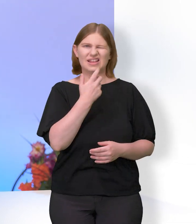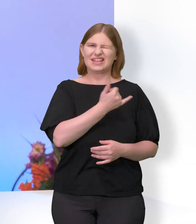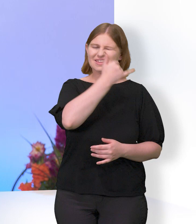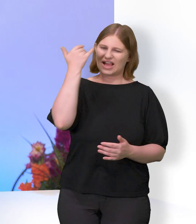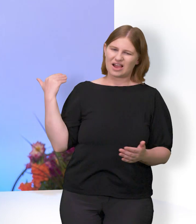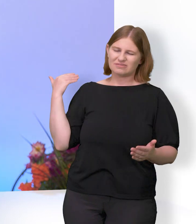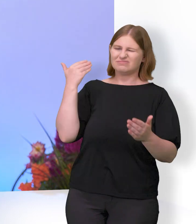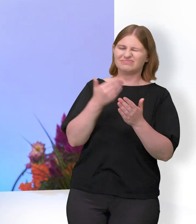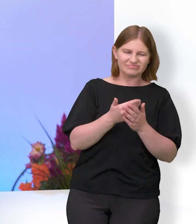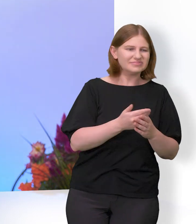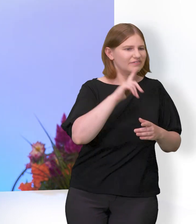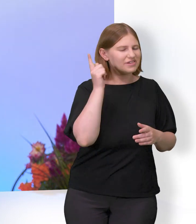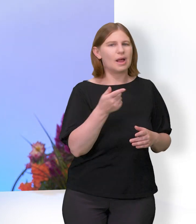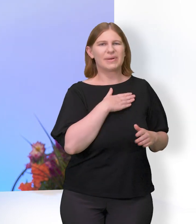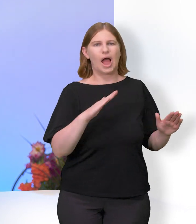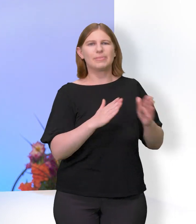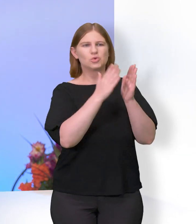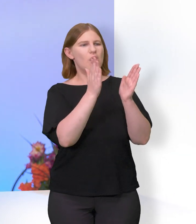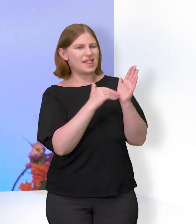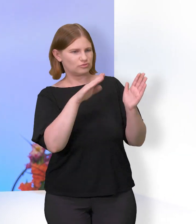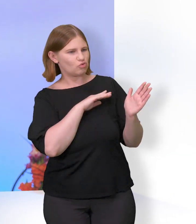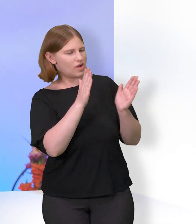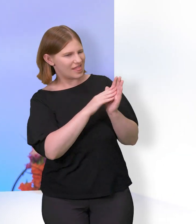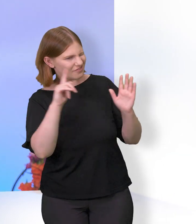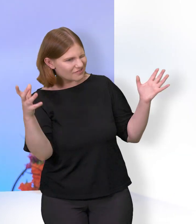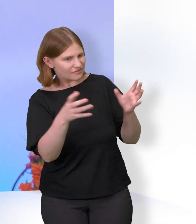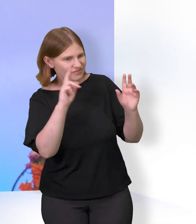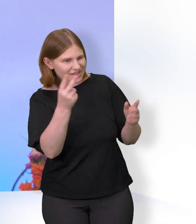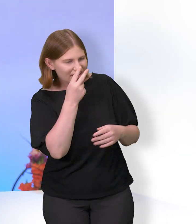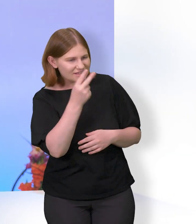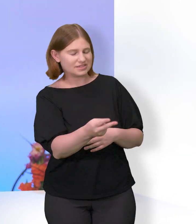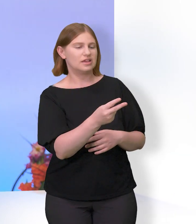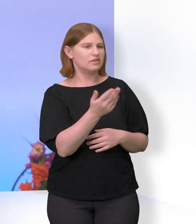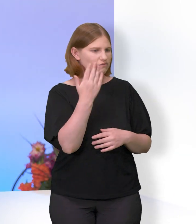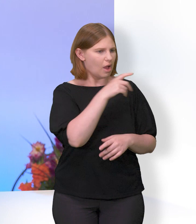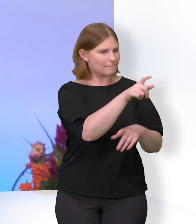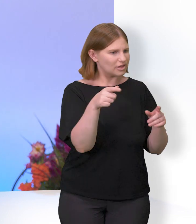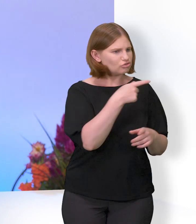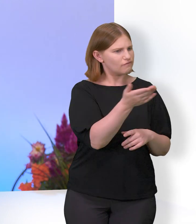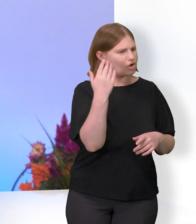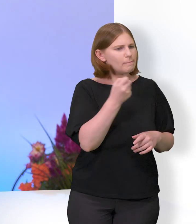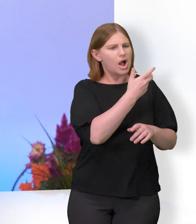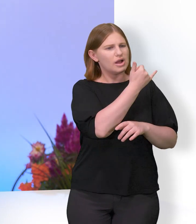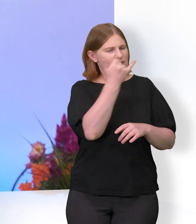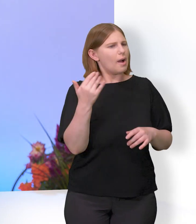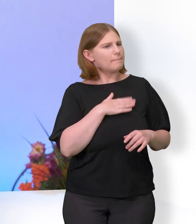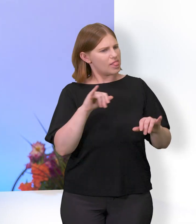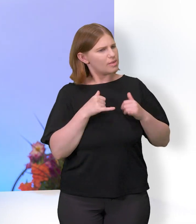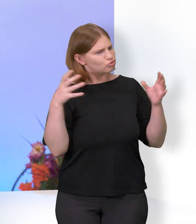zum ersten Mal wiedergesehen. Menschen, mit denen ich einige Jahre meines Lebens die Schulbank gedrückt